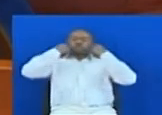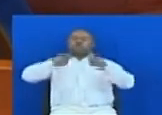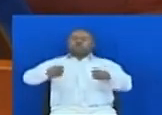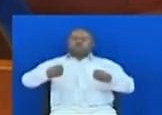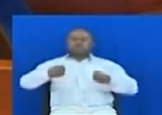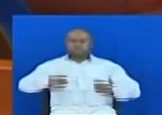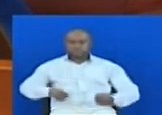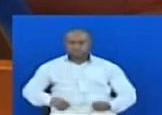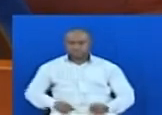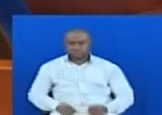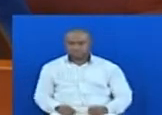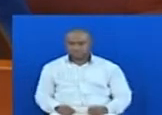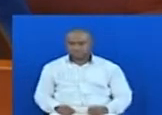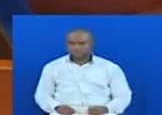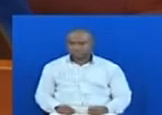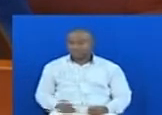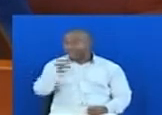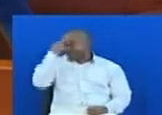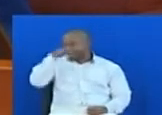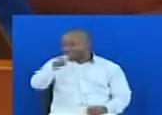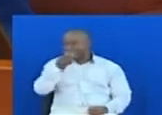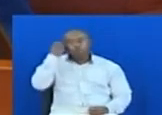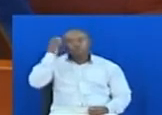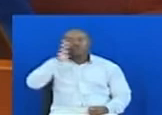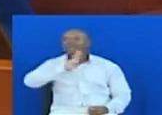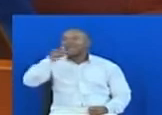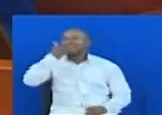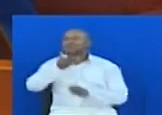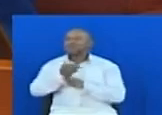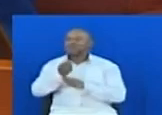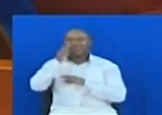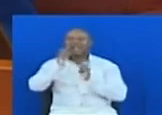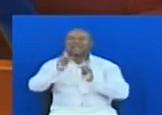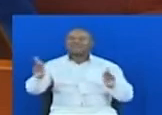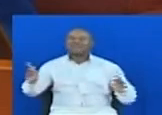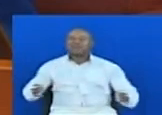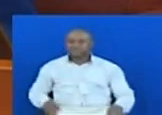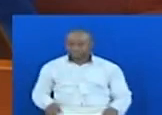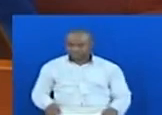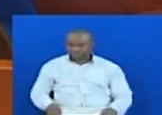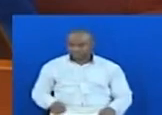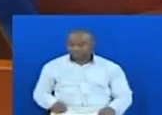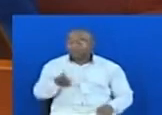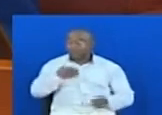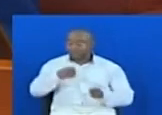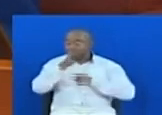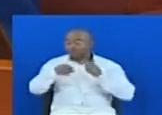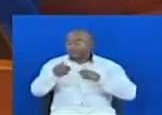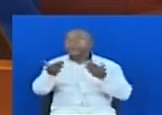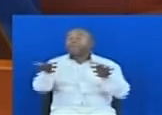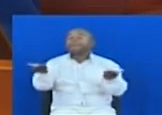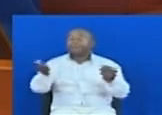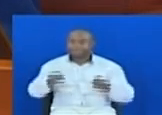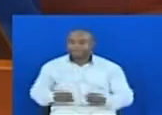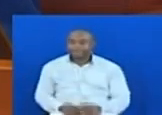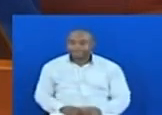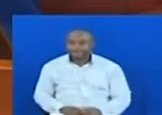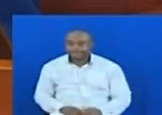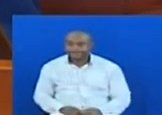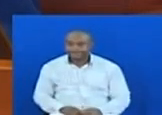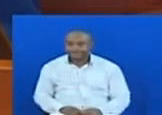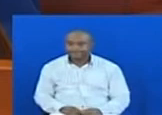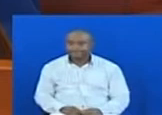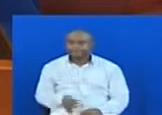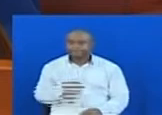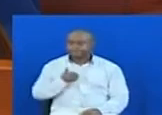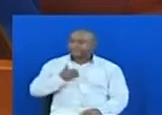ni moja ya magonjwa ya kawaida. Na tuendelee hivyo wa Tanzania. Hili la kutupunguzia